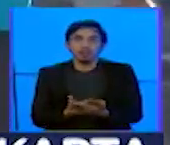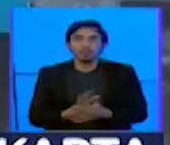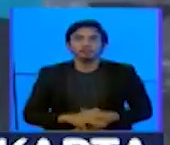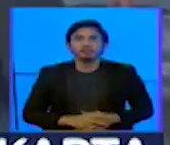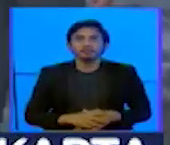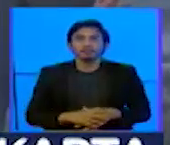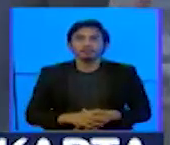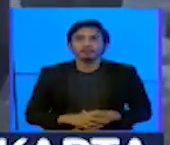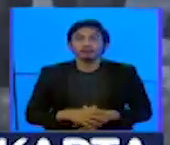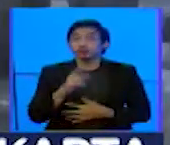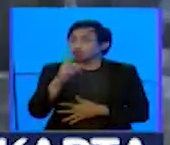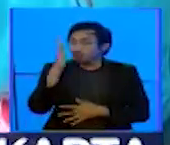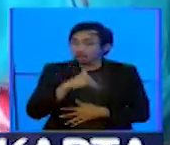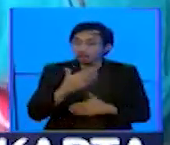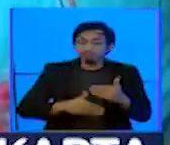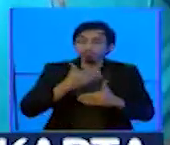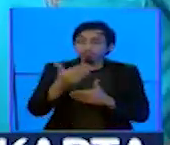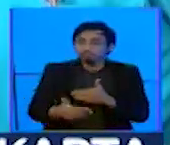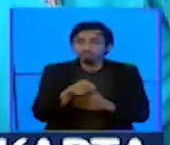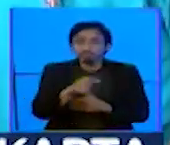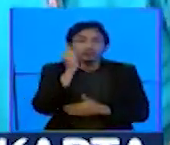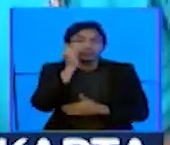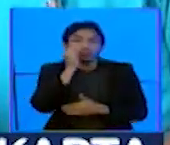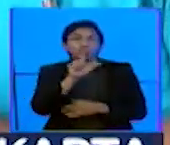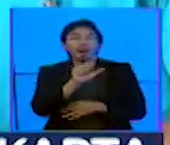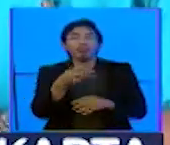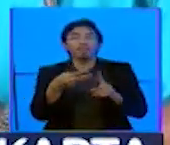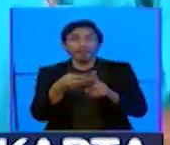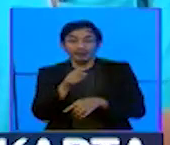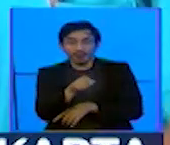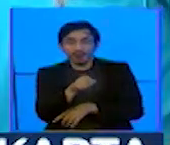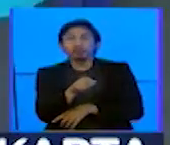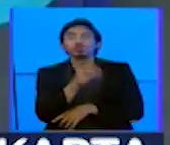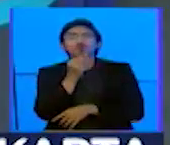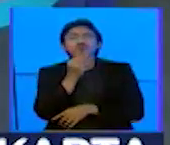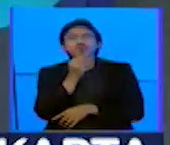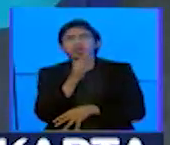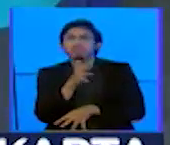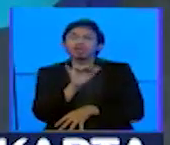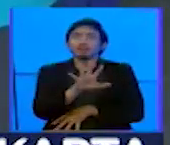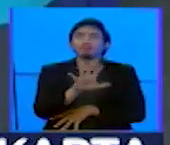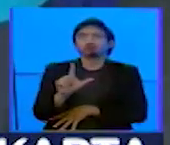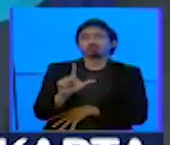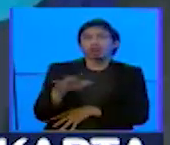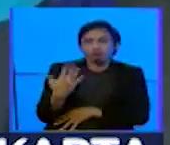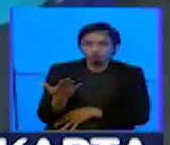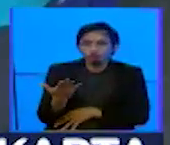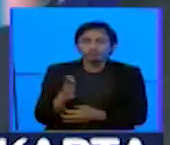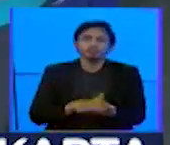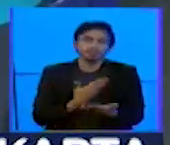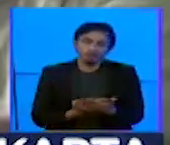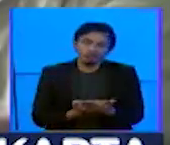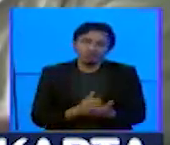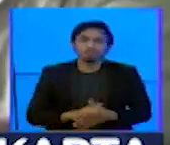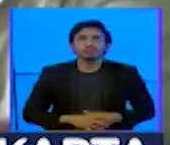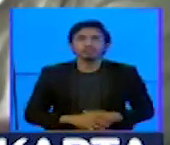Sehari kemudian, ibu LD, S, yang berusia 57 tahun juga meninggal dunia di rumah sakit. Karena berkontak dekat dengan